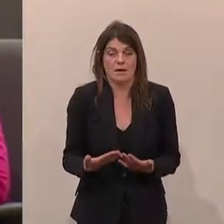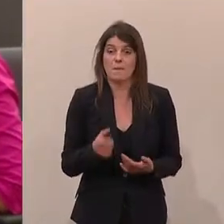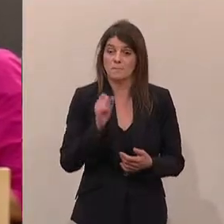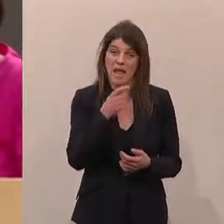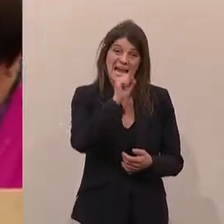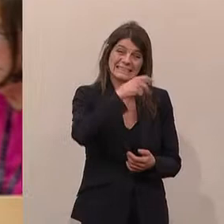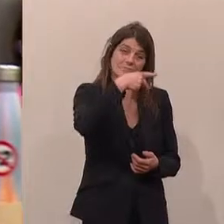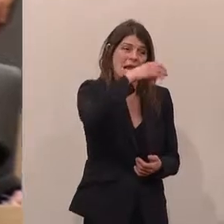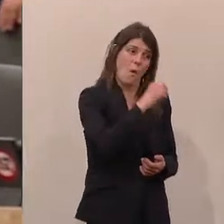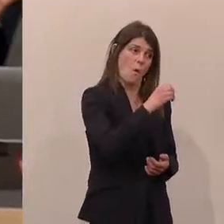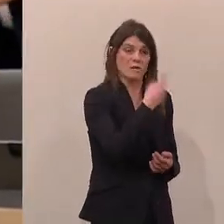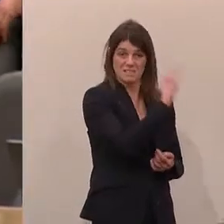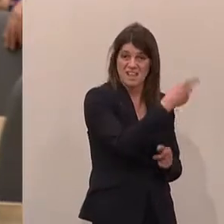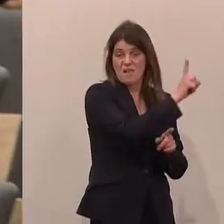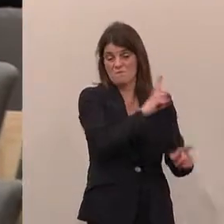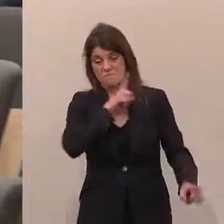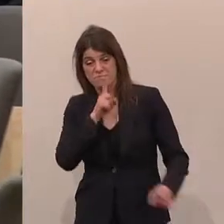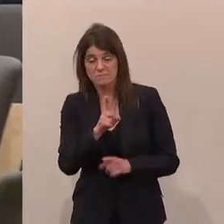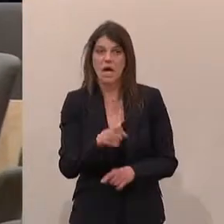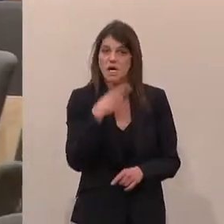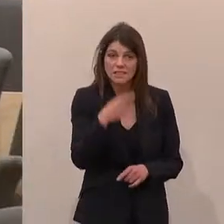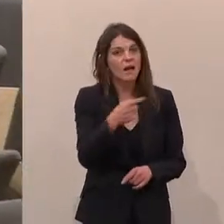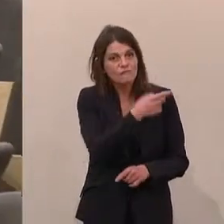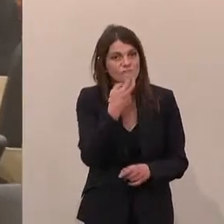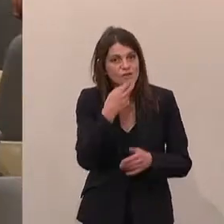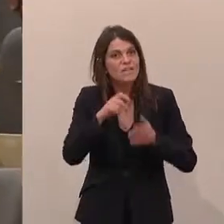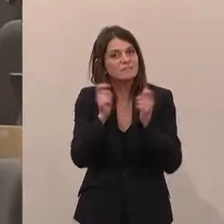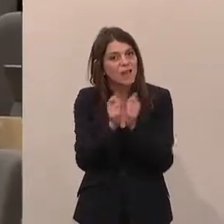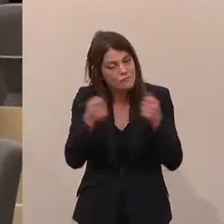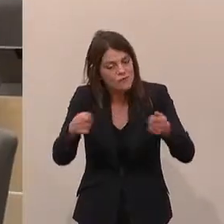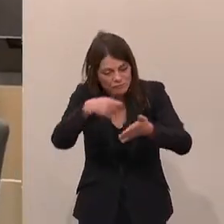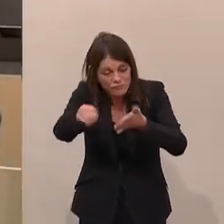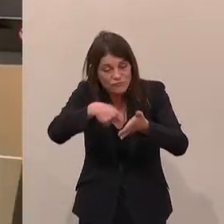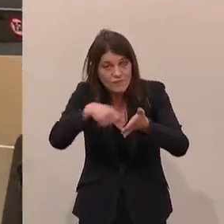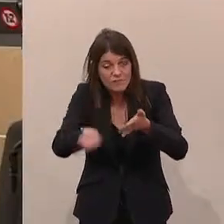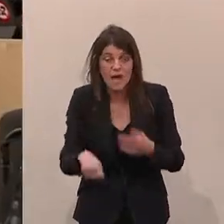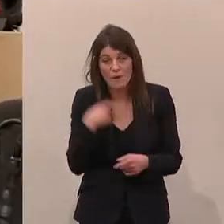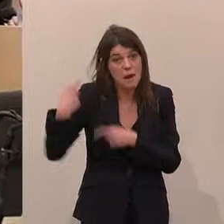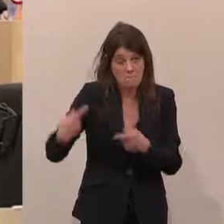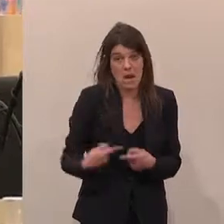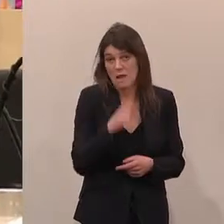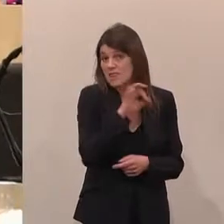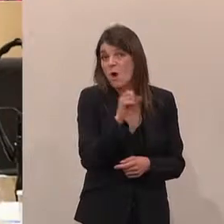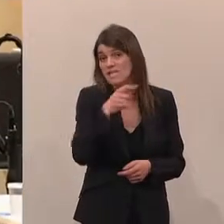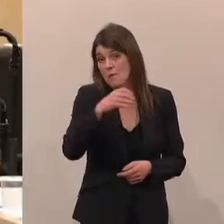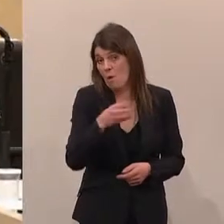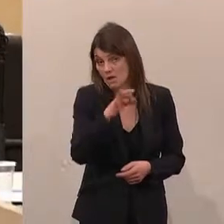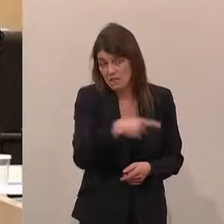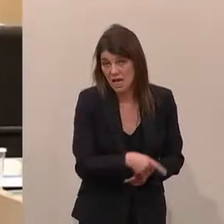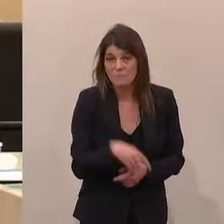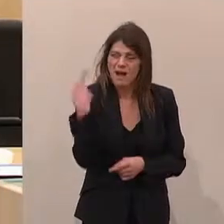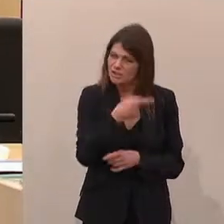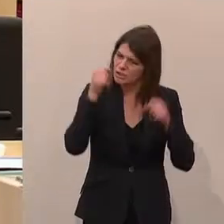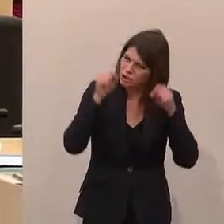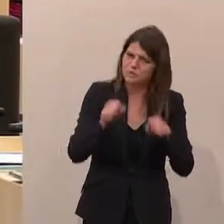SPÖ stellt sich hier hin und redet von Zensur. Sie, die ständig, aber es betrifft jetzt nicht nur die SPÖ, Sie, die ständig